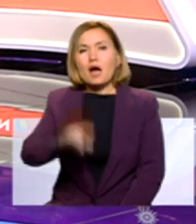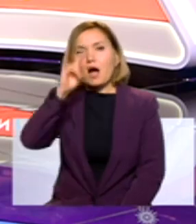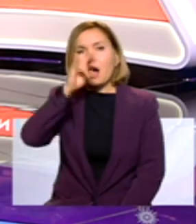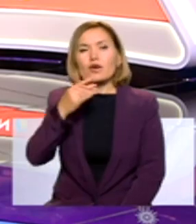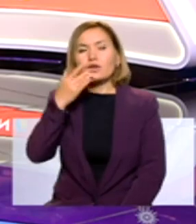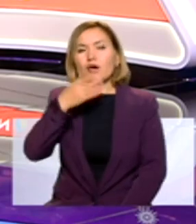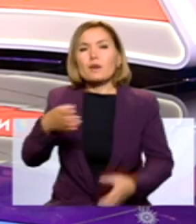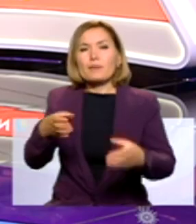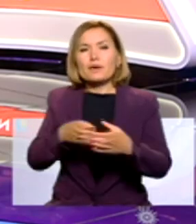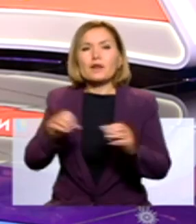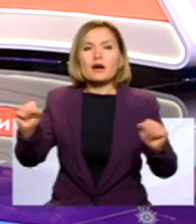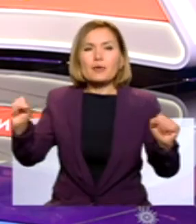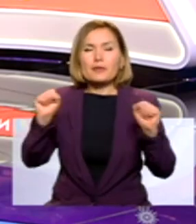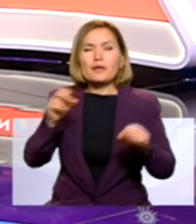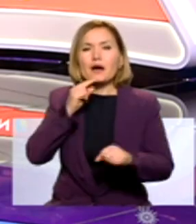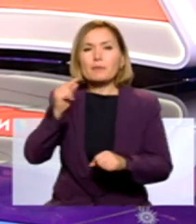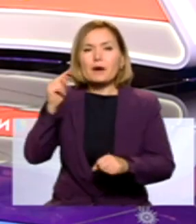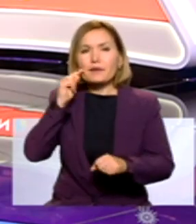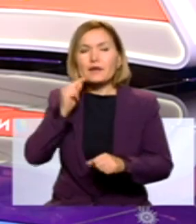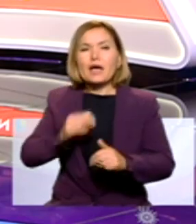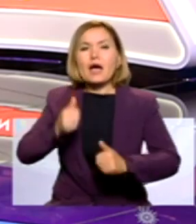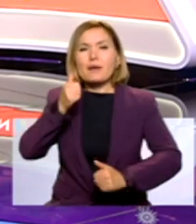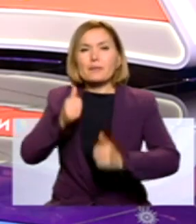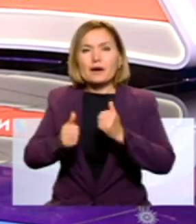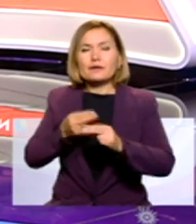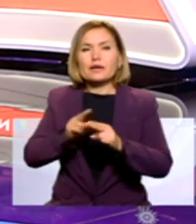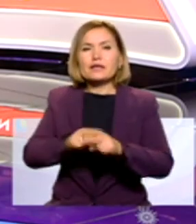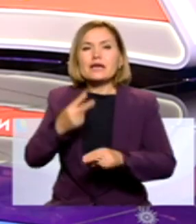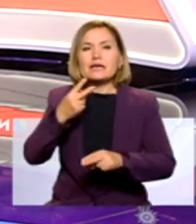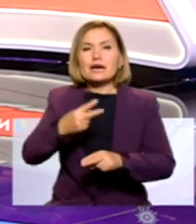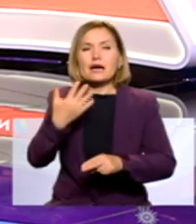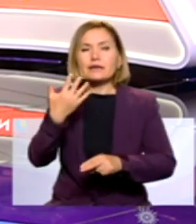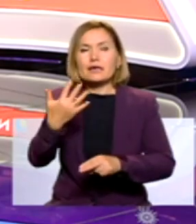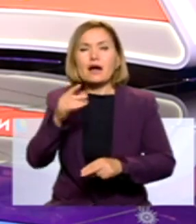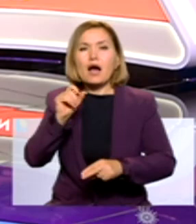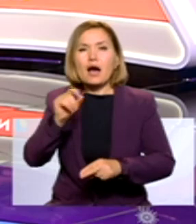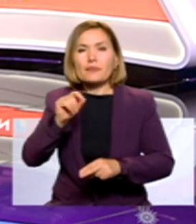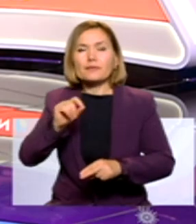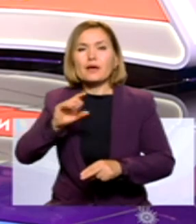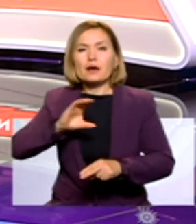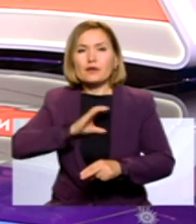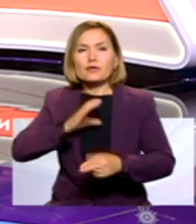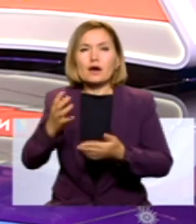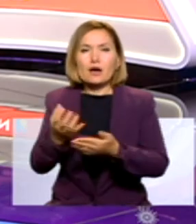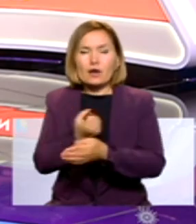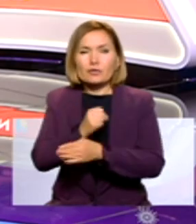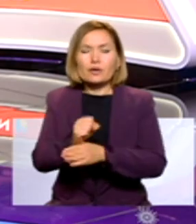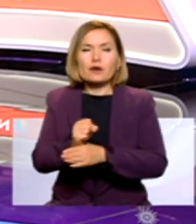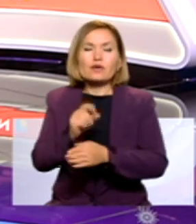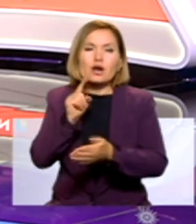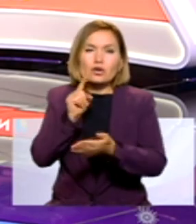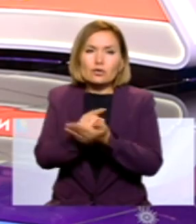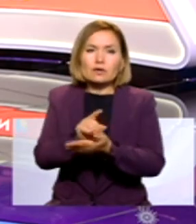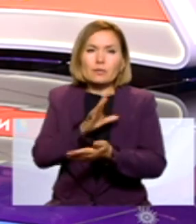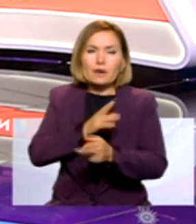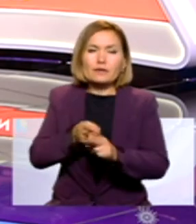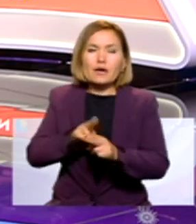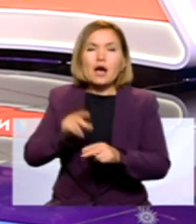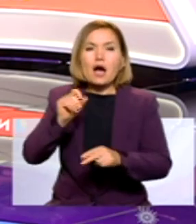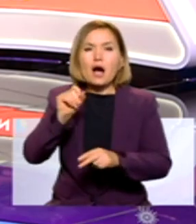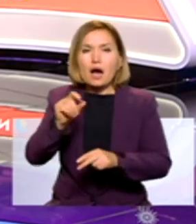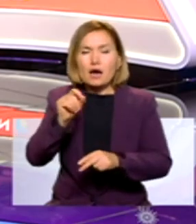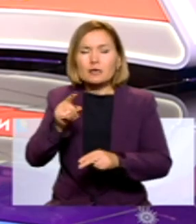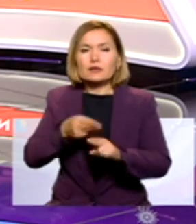Қазақстан ұлттық құрамасының спортшыларына Қытайдағы байрақты бәсекеде 25 алтын жүлде ұтып алу міндеті қойылған. Алтынның